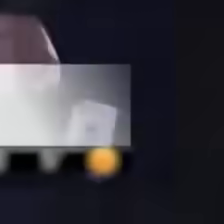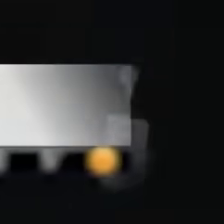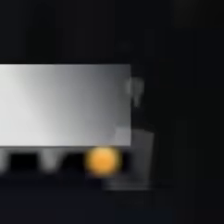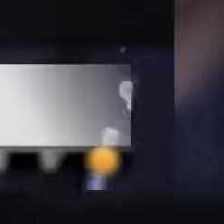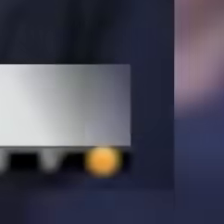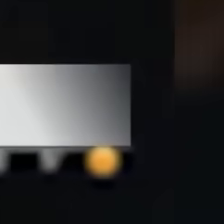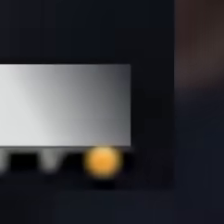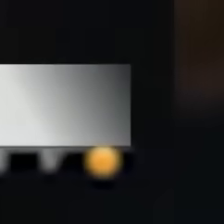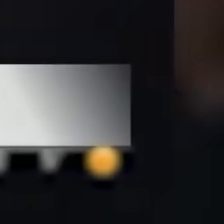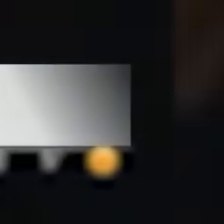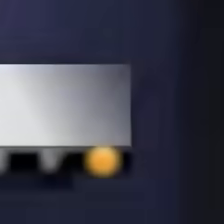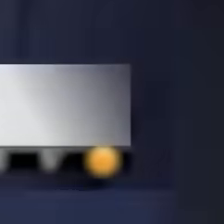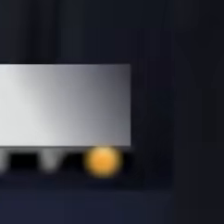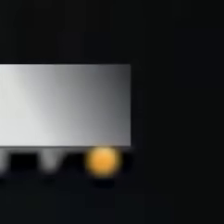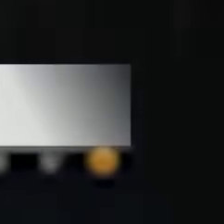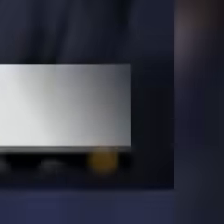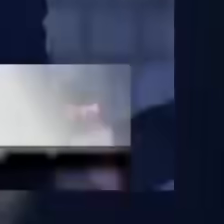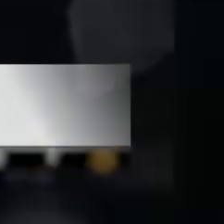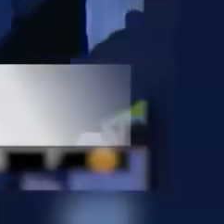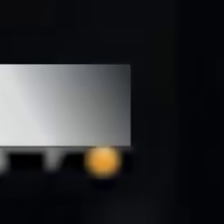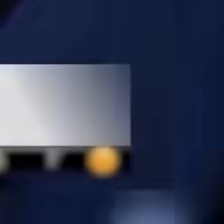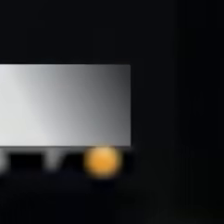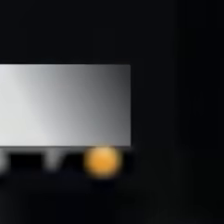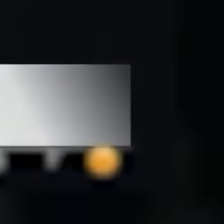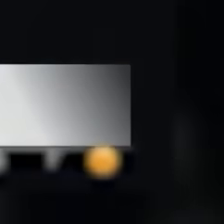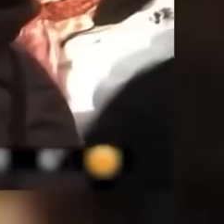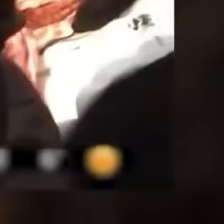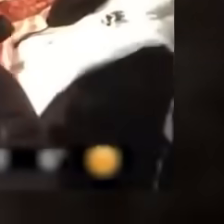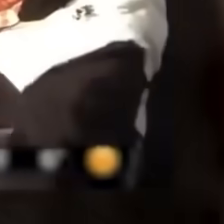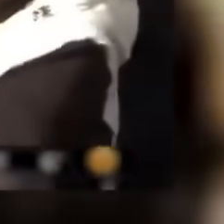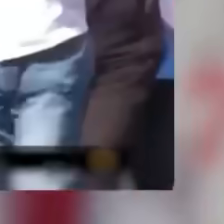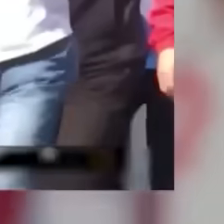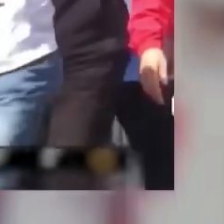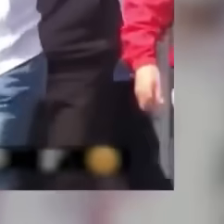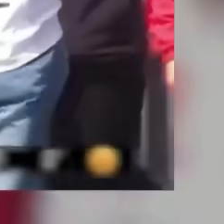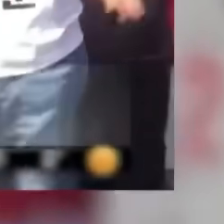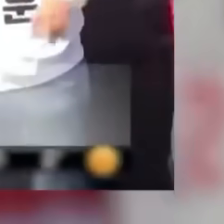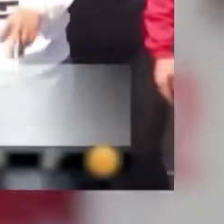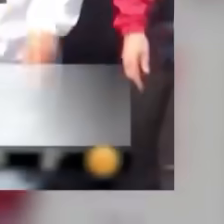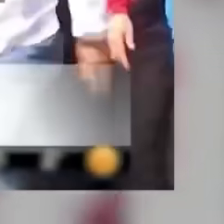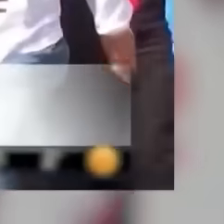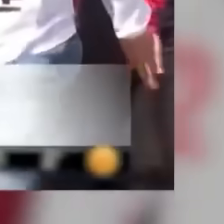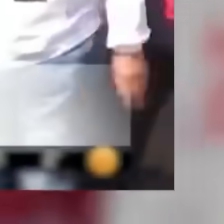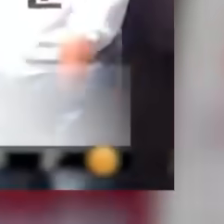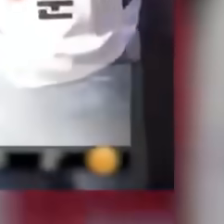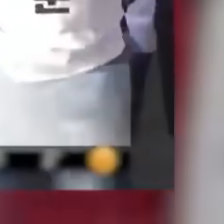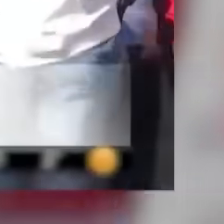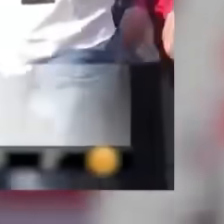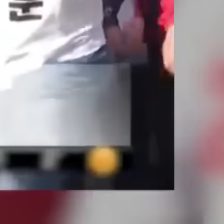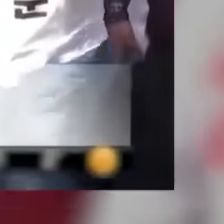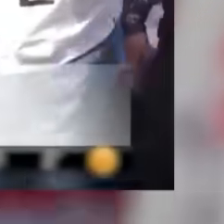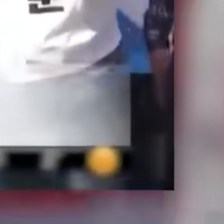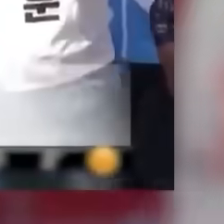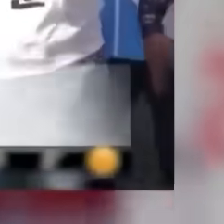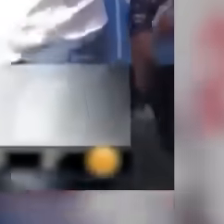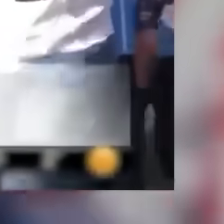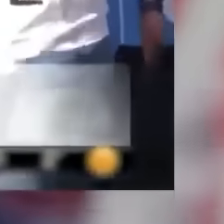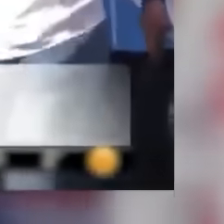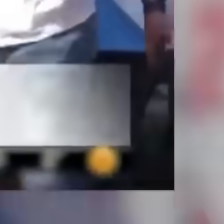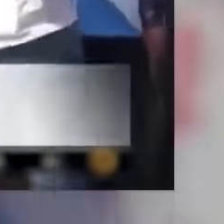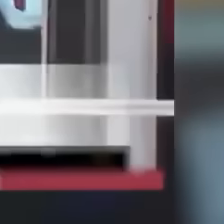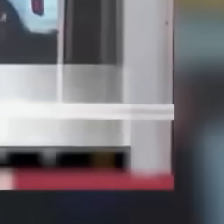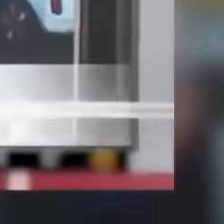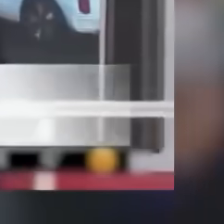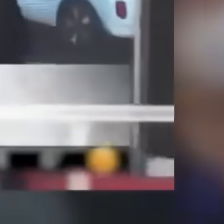있다 나는 그런 거 좋게 해준다고 얘기 들었어요 나는 뭐 국 힘 당원이고 또 우 좋아하고